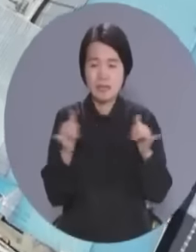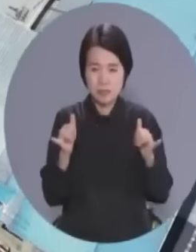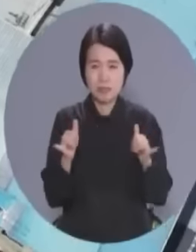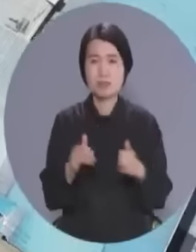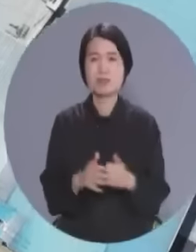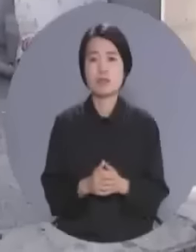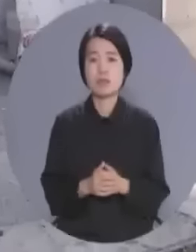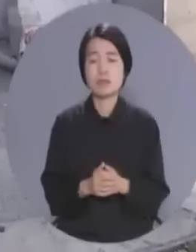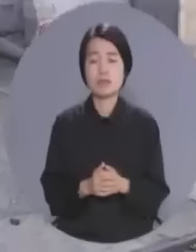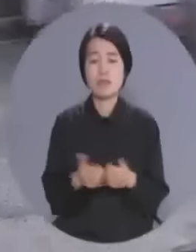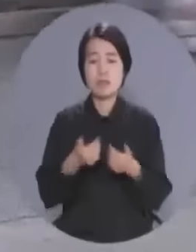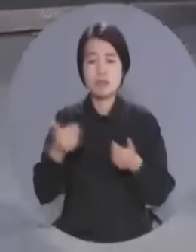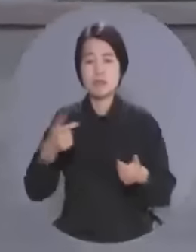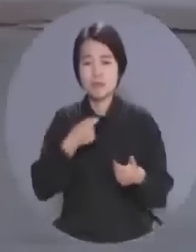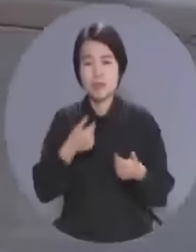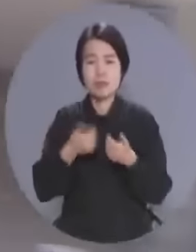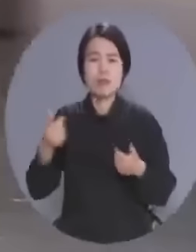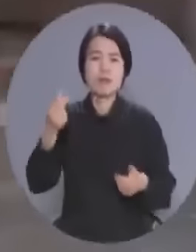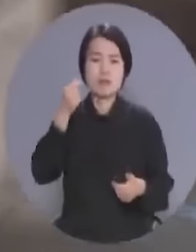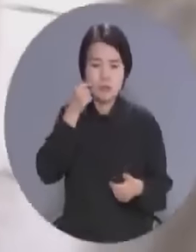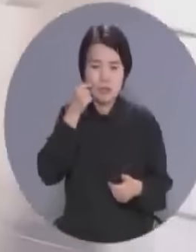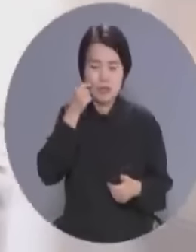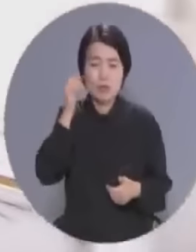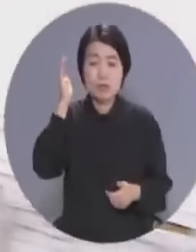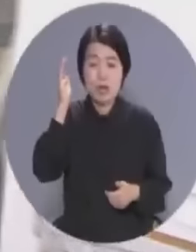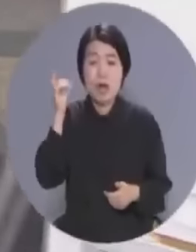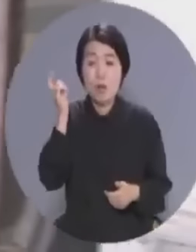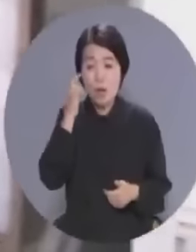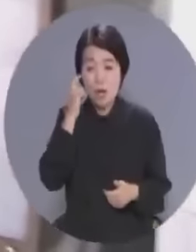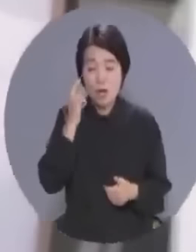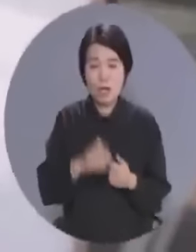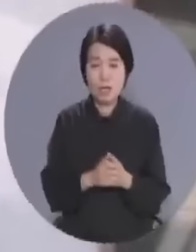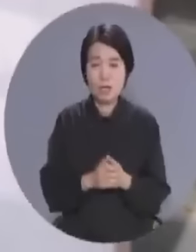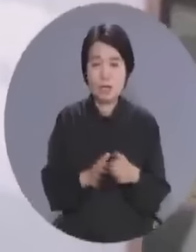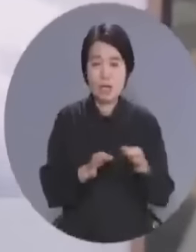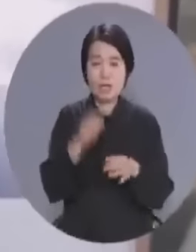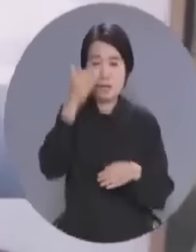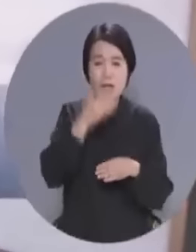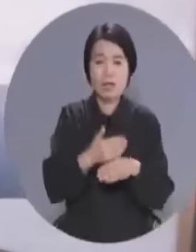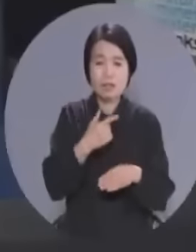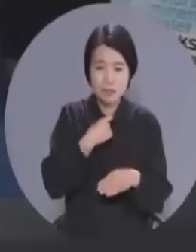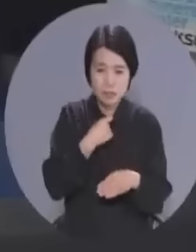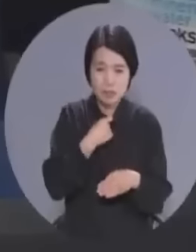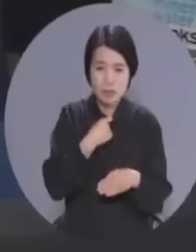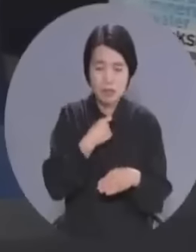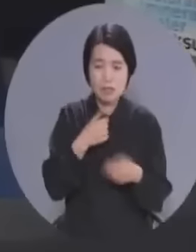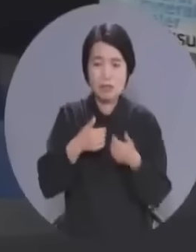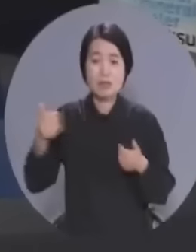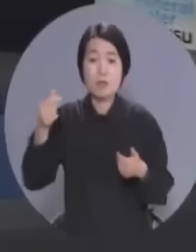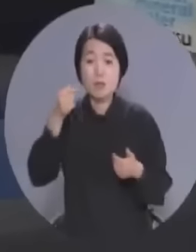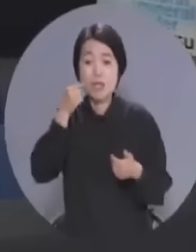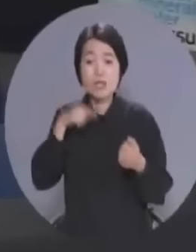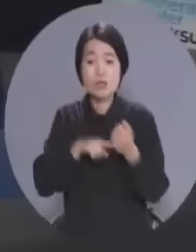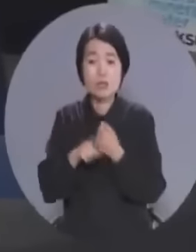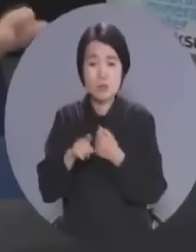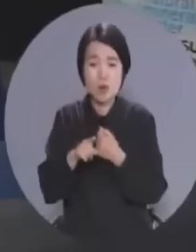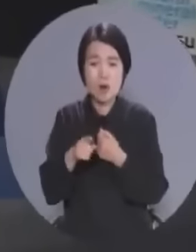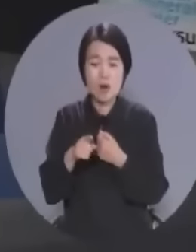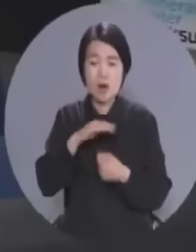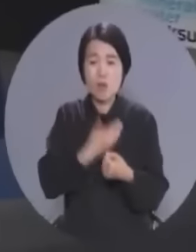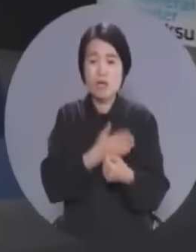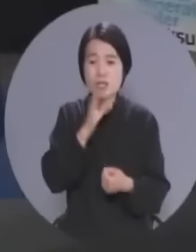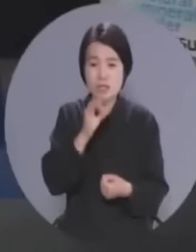상인들. 떠나고 싶어도 쉽지 않다고 말합니다. 접고 싶어도 치우고 싶어도 못 치우는 게 권리금